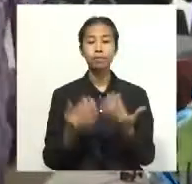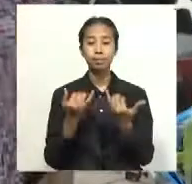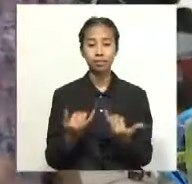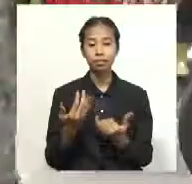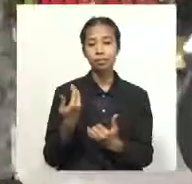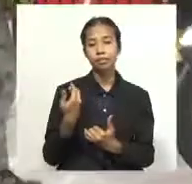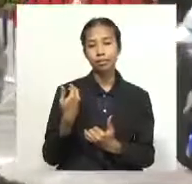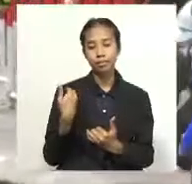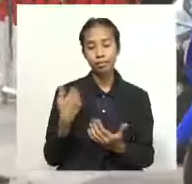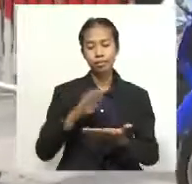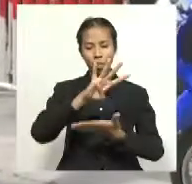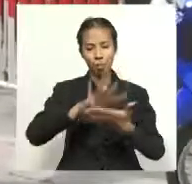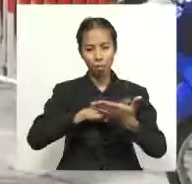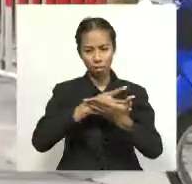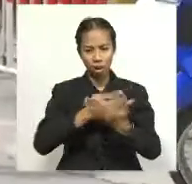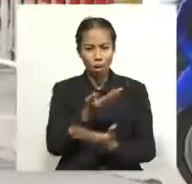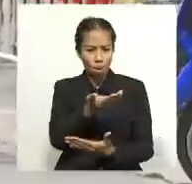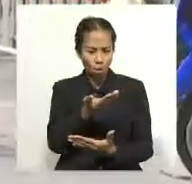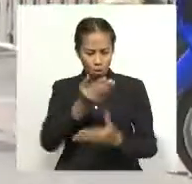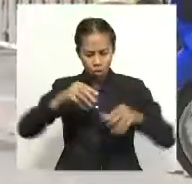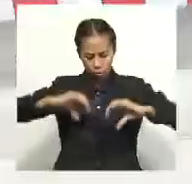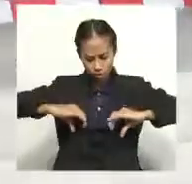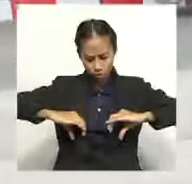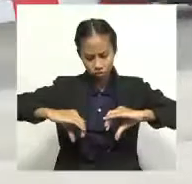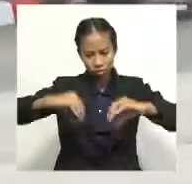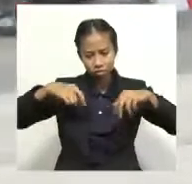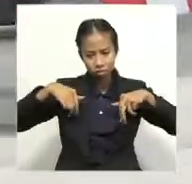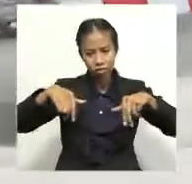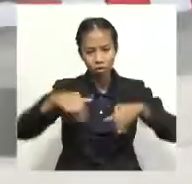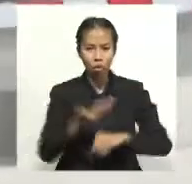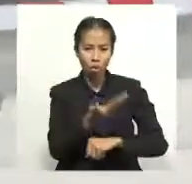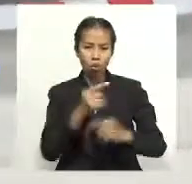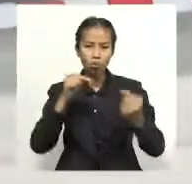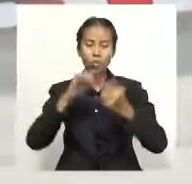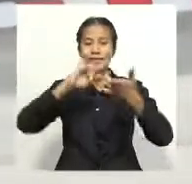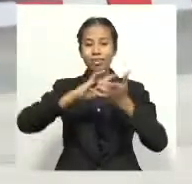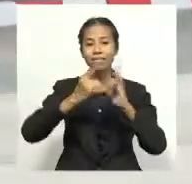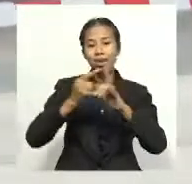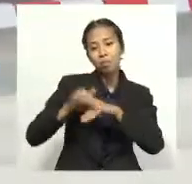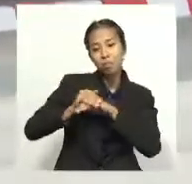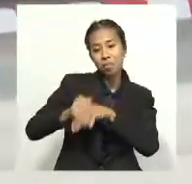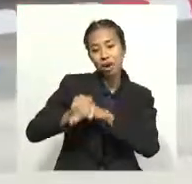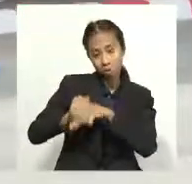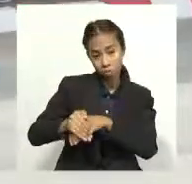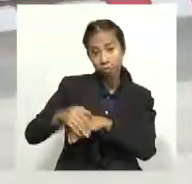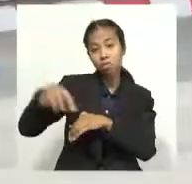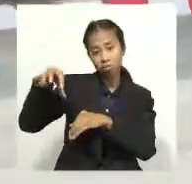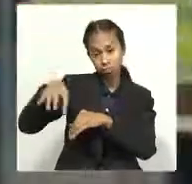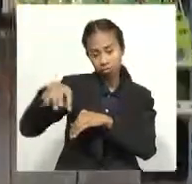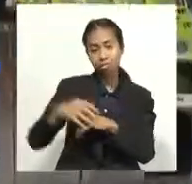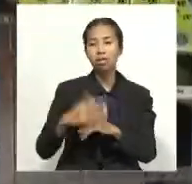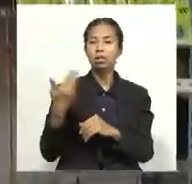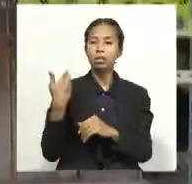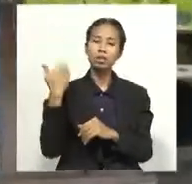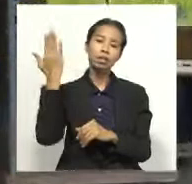หลังจากที่มีนโยบายนะคะขอคืนพื้นที่ริมทางเท้าบริเวณหน้าห้างสรรพสินค้าเซ็นทรัลพลาซ่าลาดพร้าวและห้างเดอะวันค่ะเริ่ม